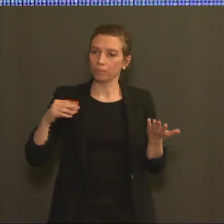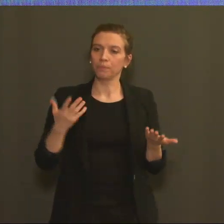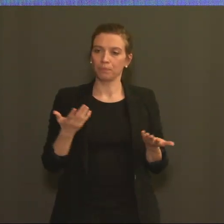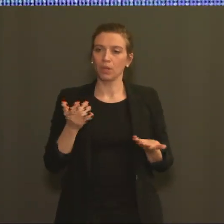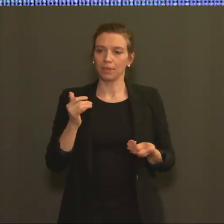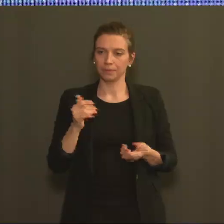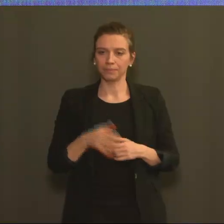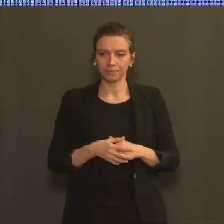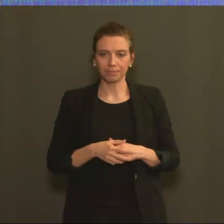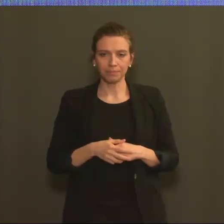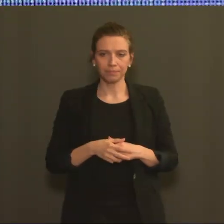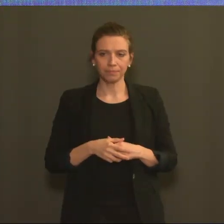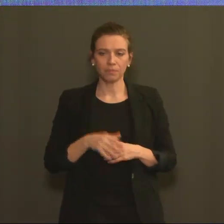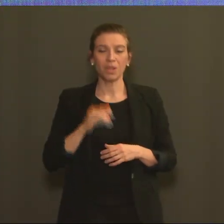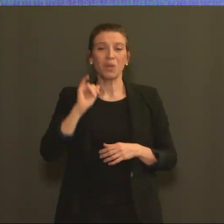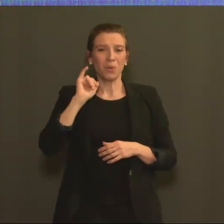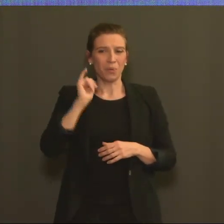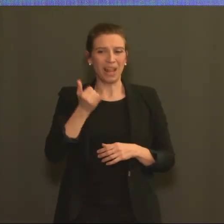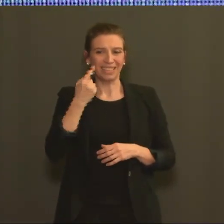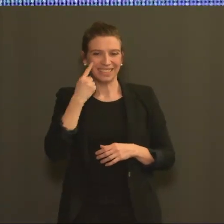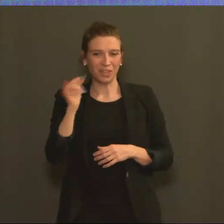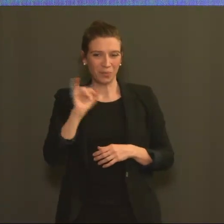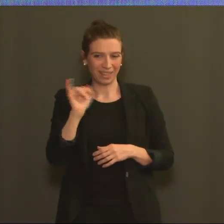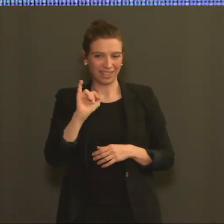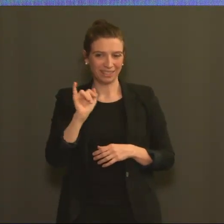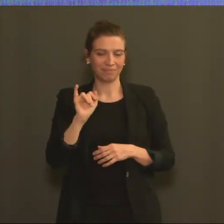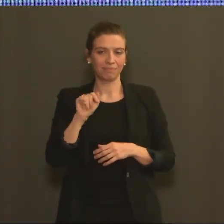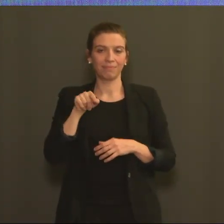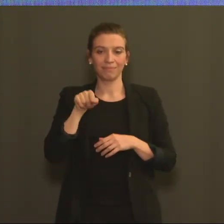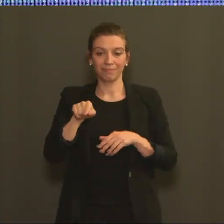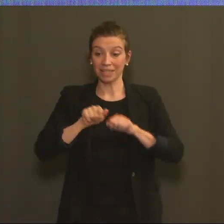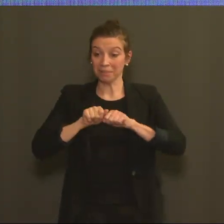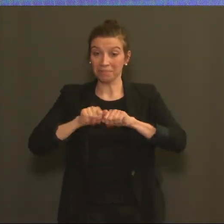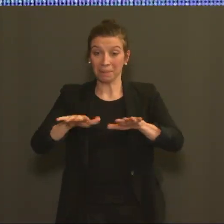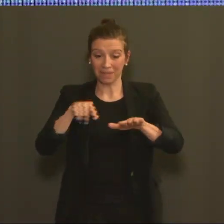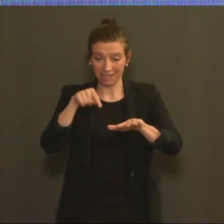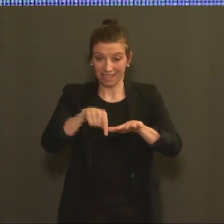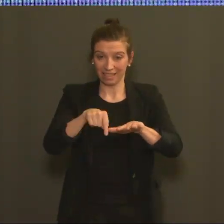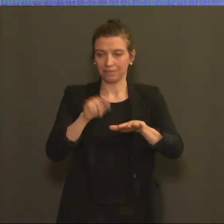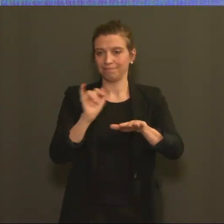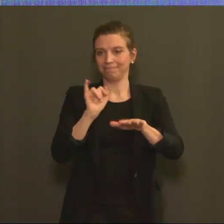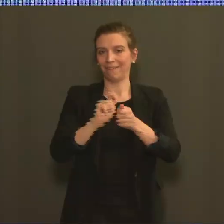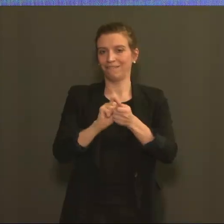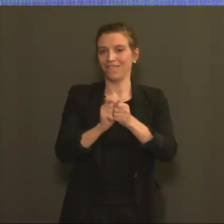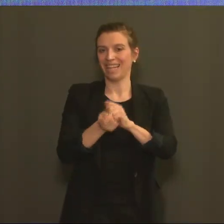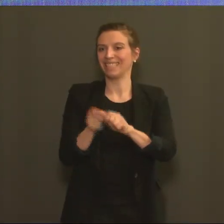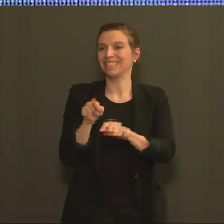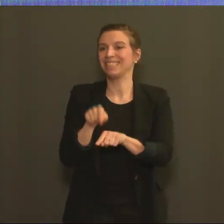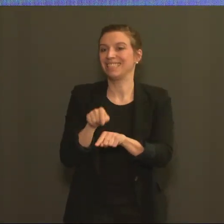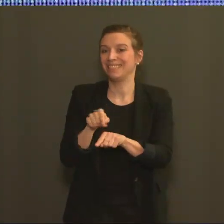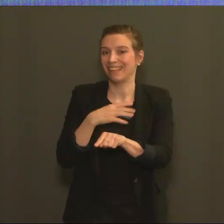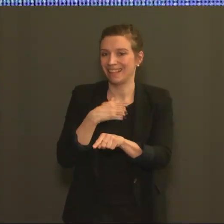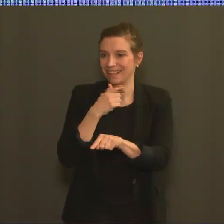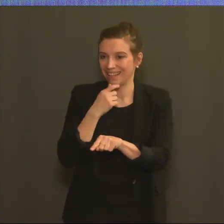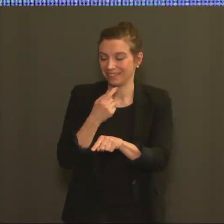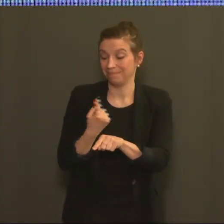coronavirus zo werden er tot en met zondag laatst leiden door het referentie laboratorium van de